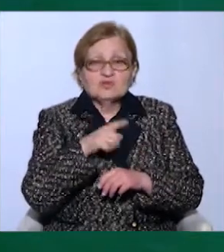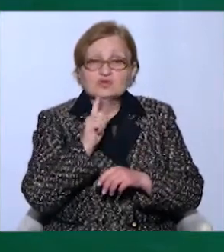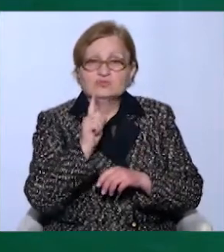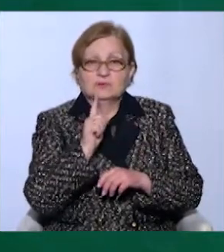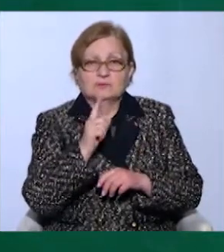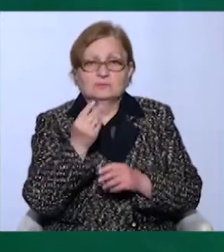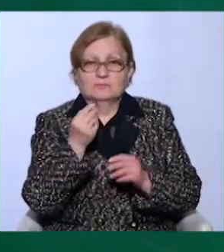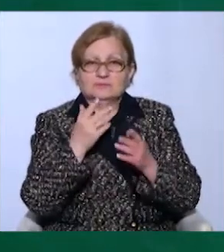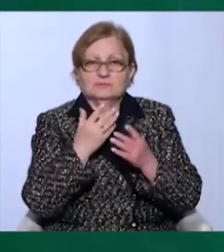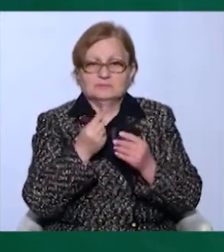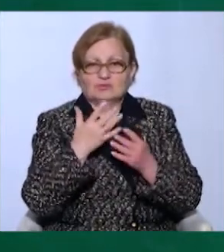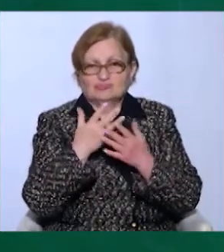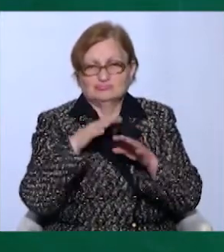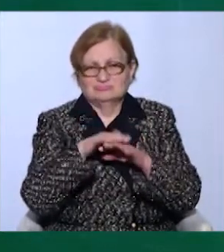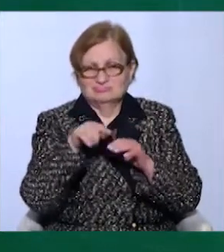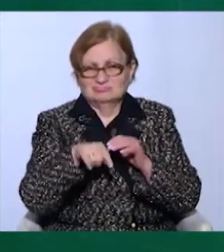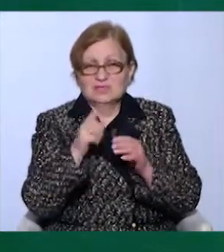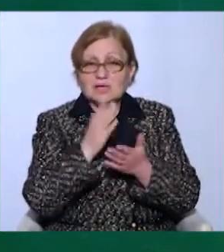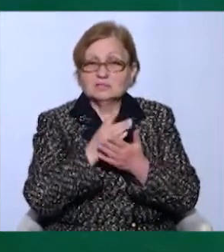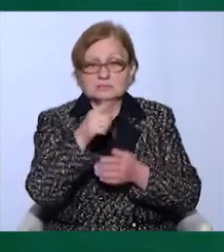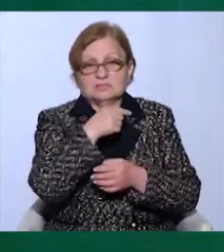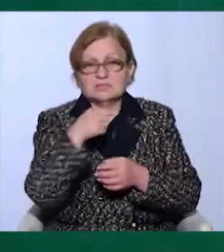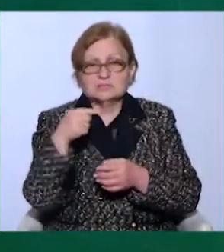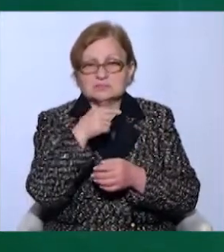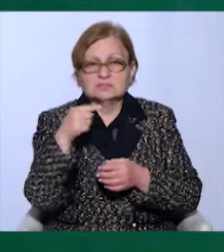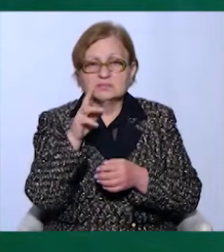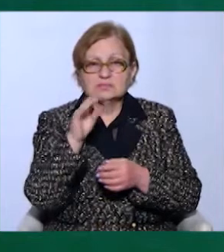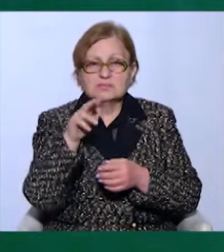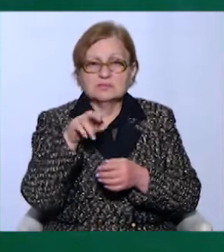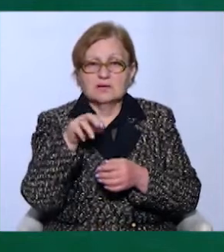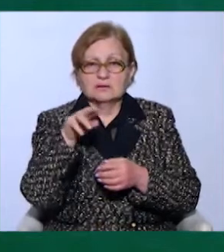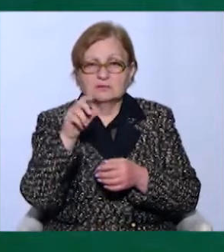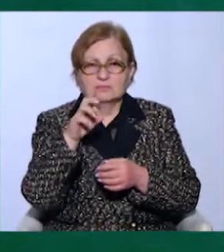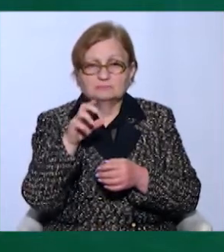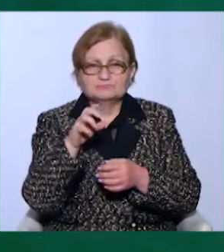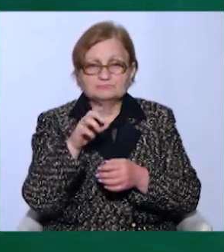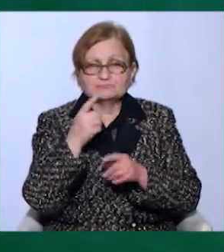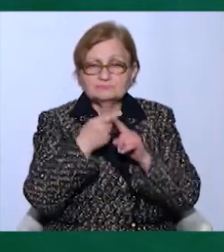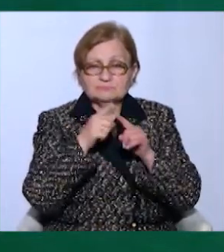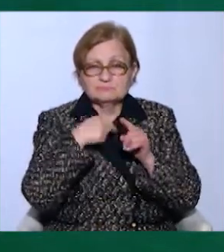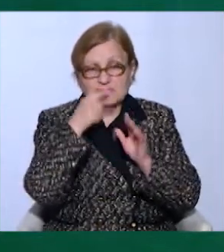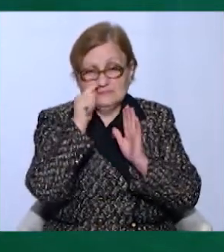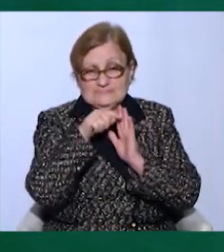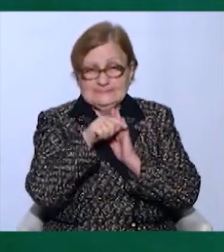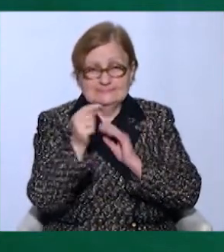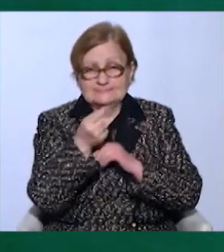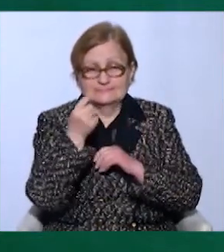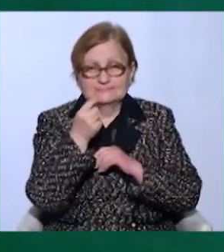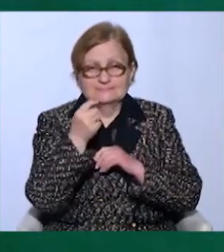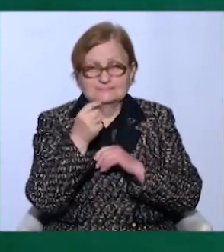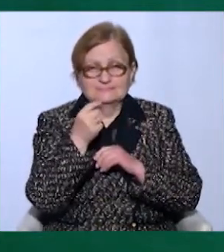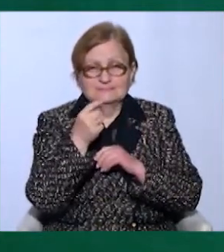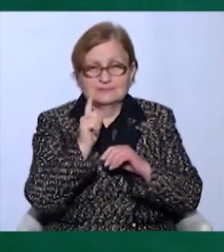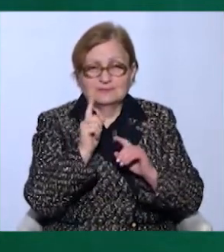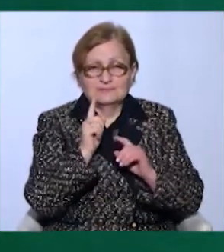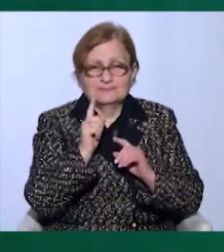vintzerevit. Ese şeyle bat kuat, ezari cila debi. Amitom, çau kirki debal cila debsrom,